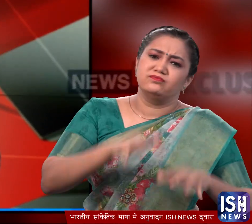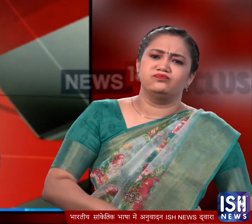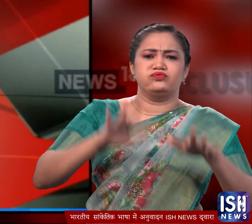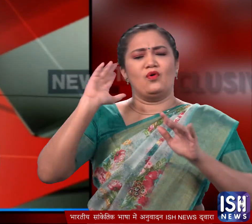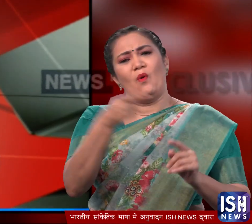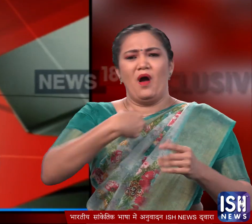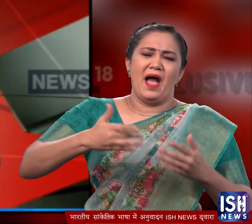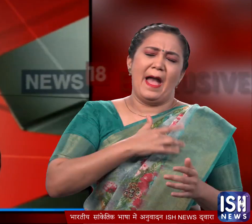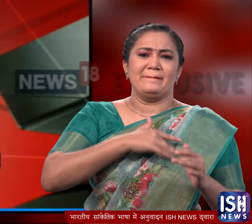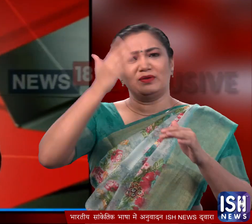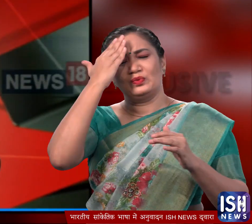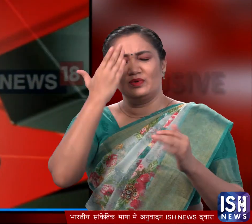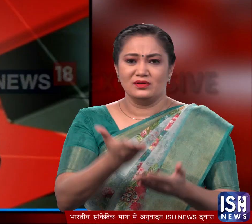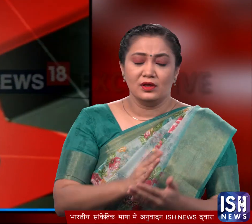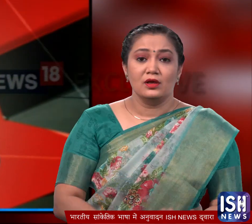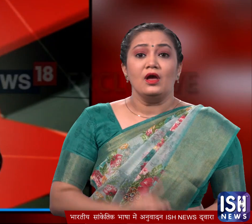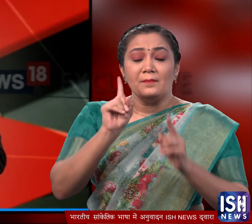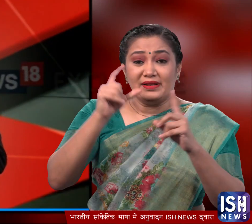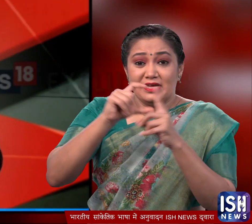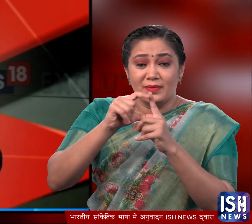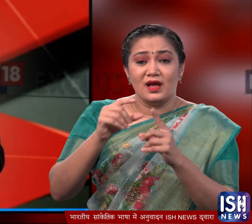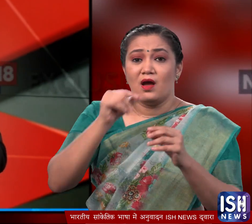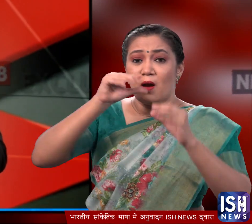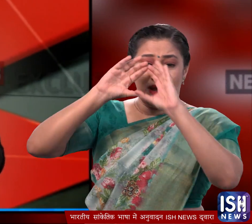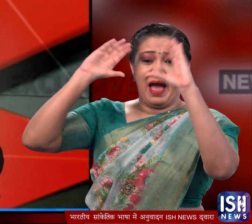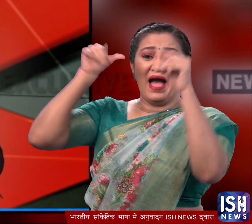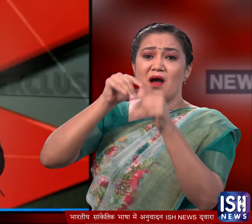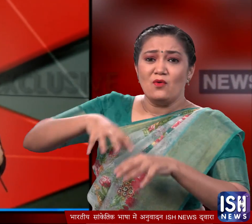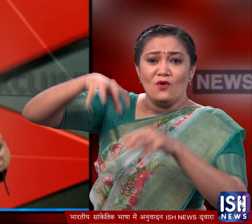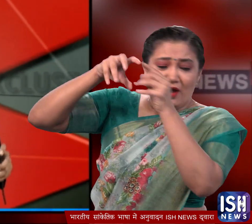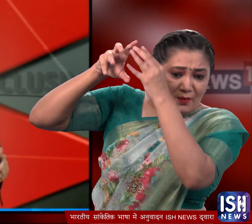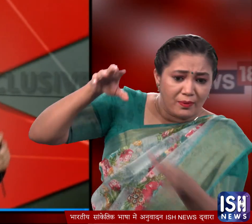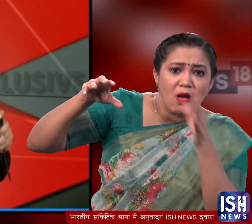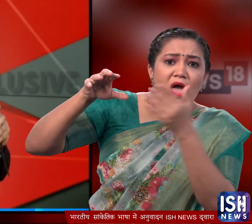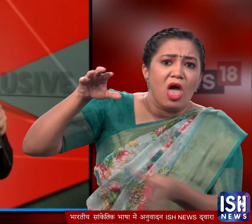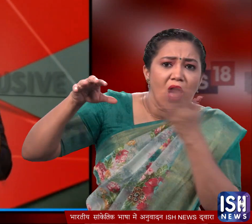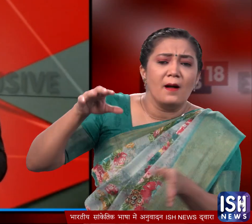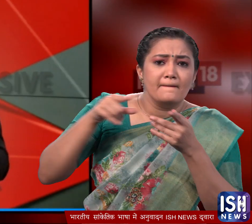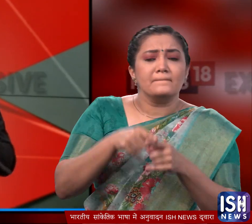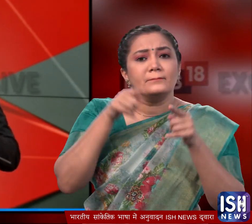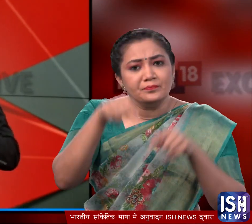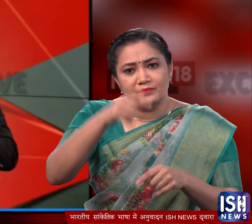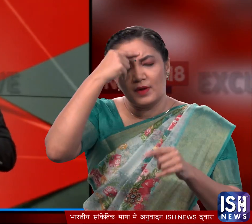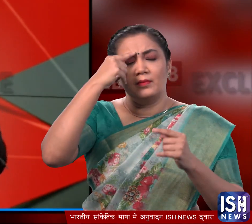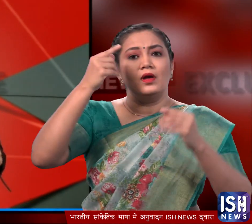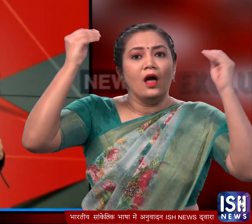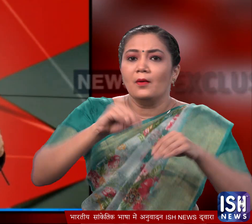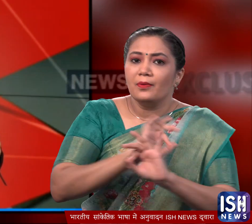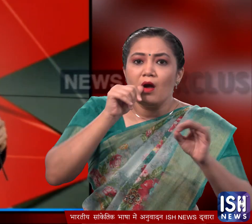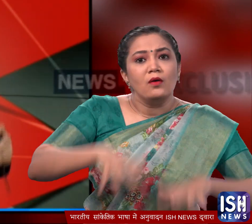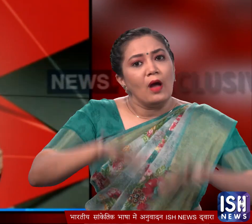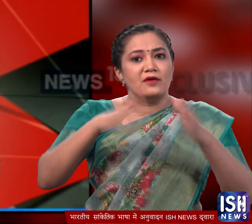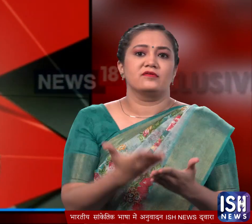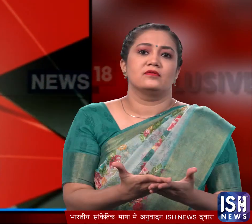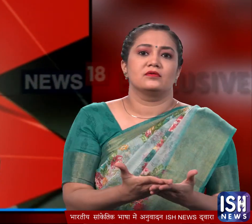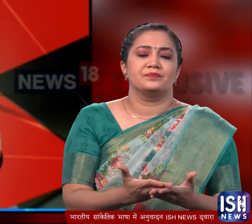में जलभराव झेलने की तो हम सबको आदत पड़ चुकी है, लेकिन दरभंगा से एक पानी की टंकी से पानी का रिसाव की वजह से वहां बिन बारिश के